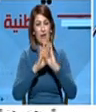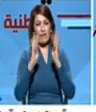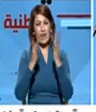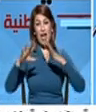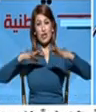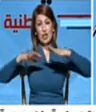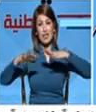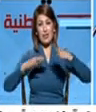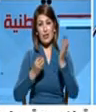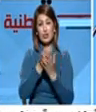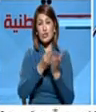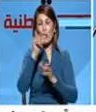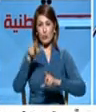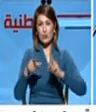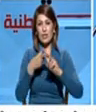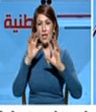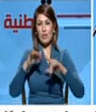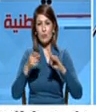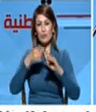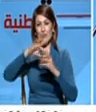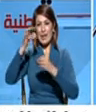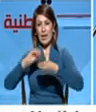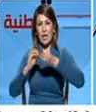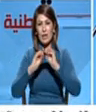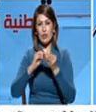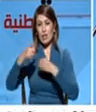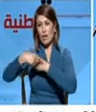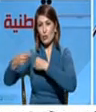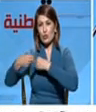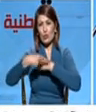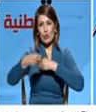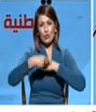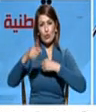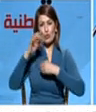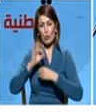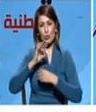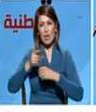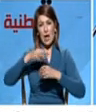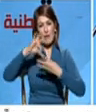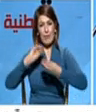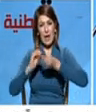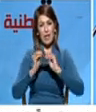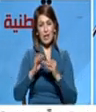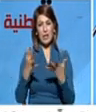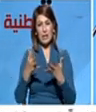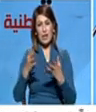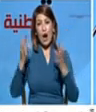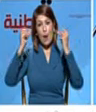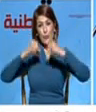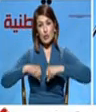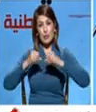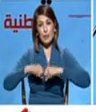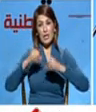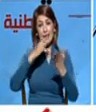اللي تستهدف الشريحه يعني بما يقيها من التنقل واه معناتها اه مخالفه ترتيب الحجر الصحي